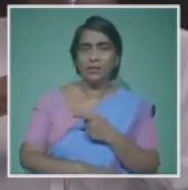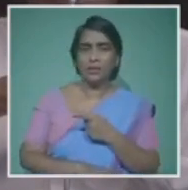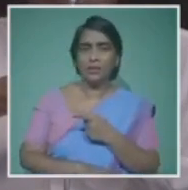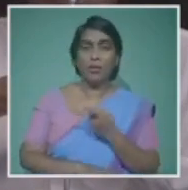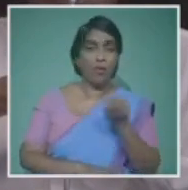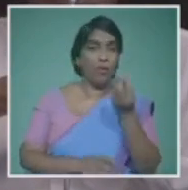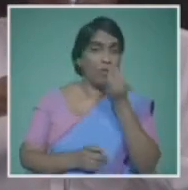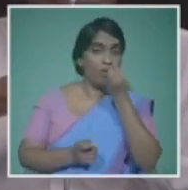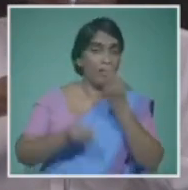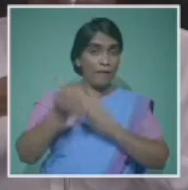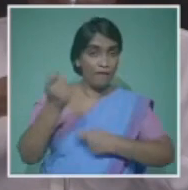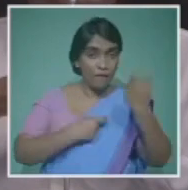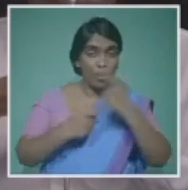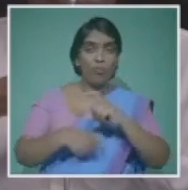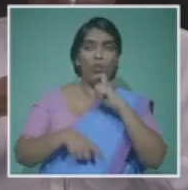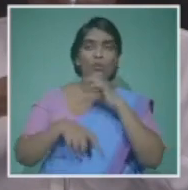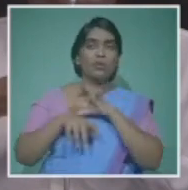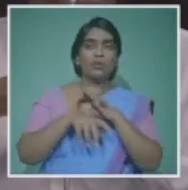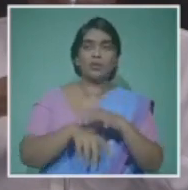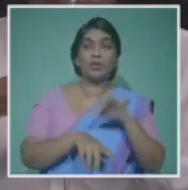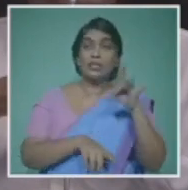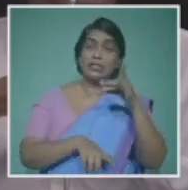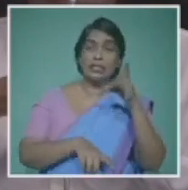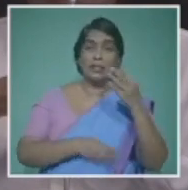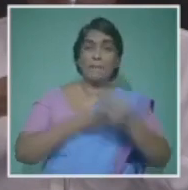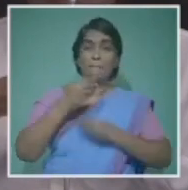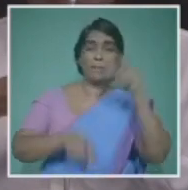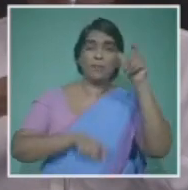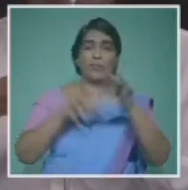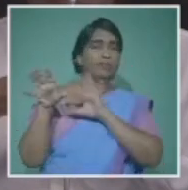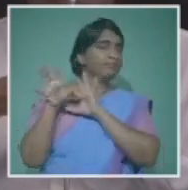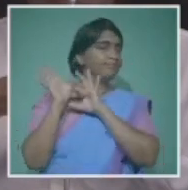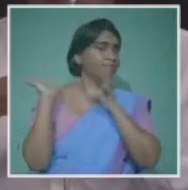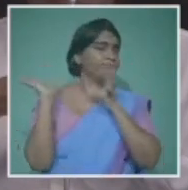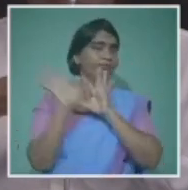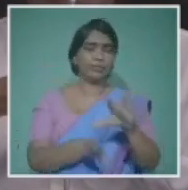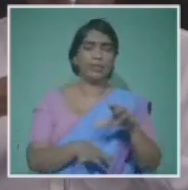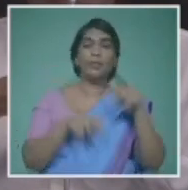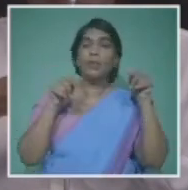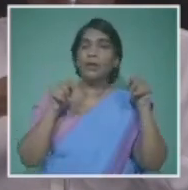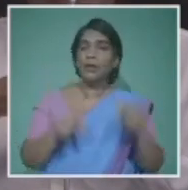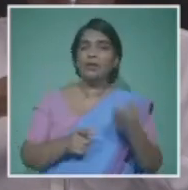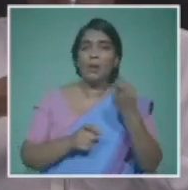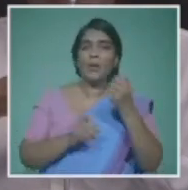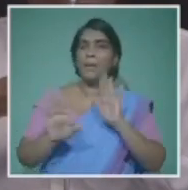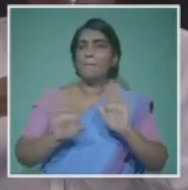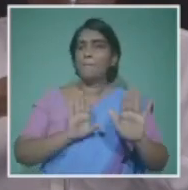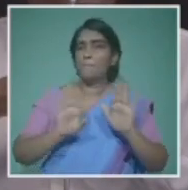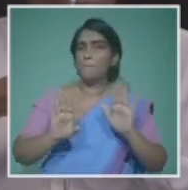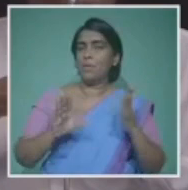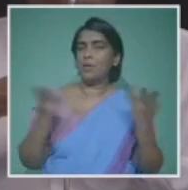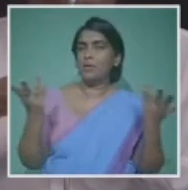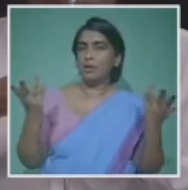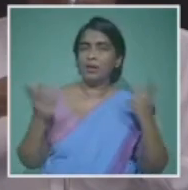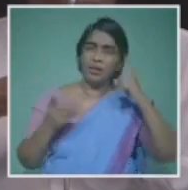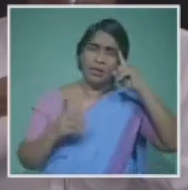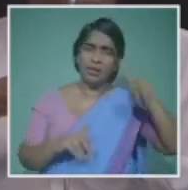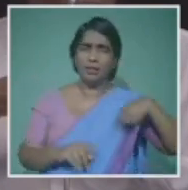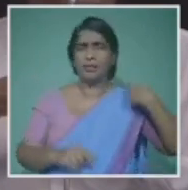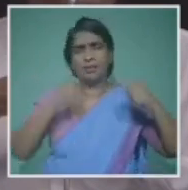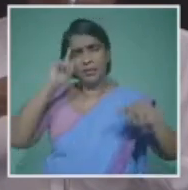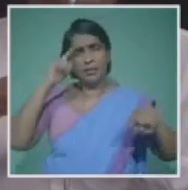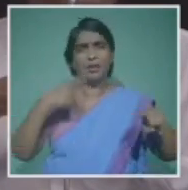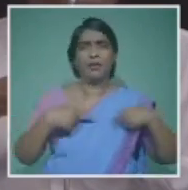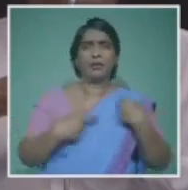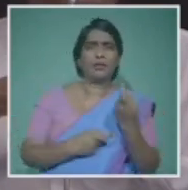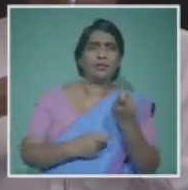batu gel dam kerja ya, usaha biaya kerja siya kiter biaya bariju. Atau bila pahalnya agne, hitenya kerja ngaya